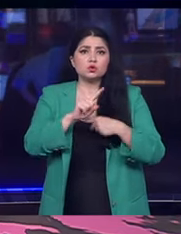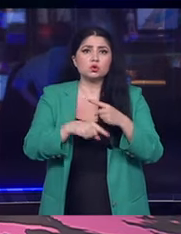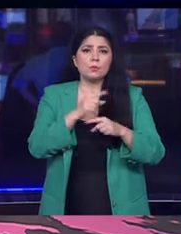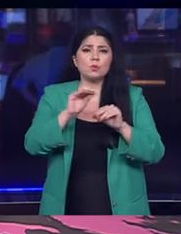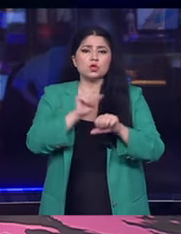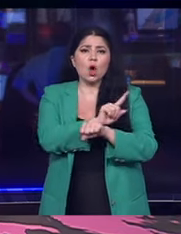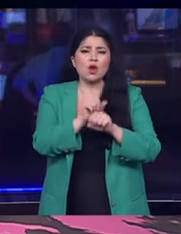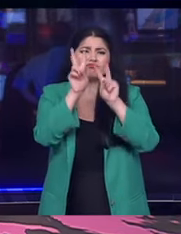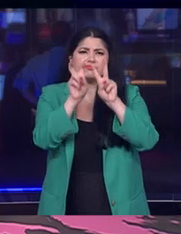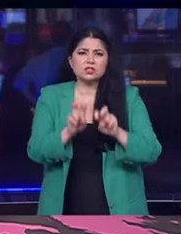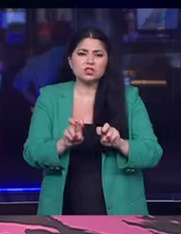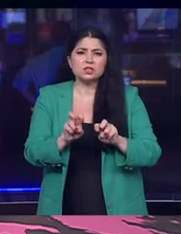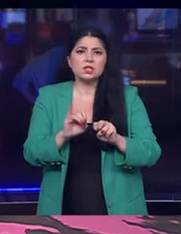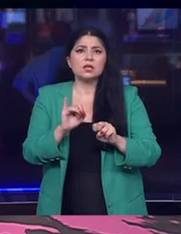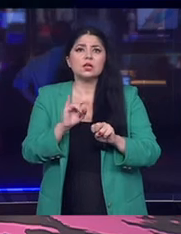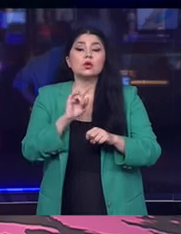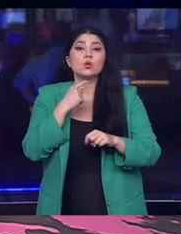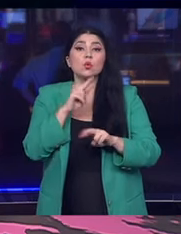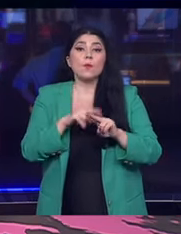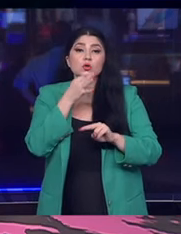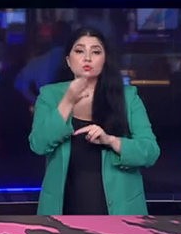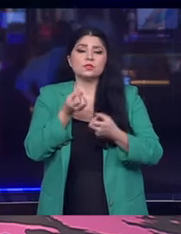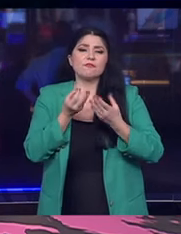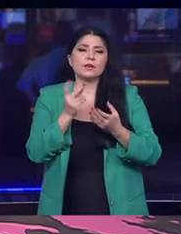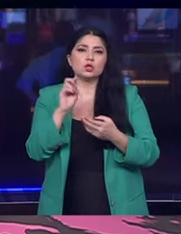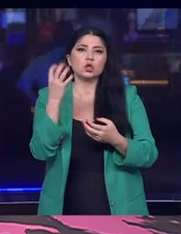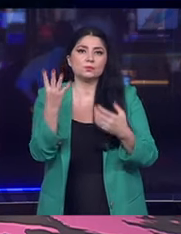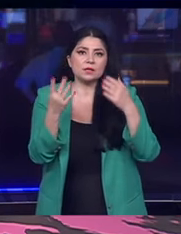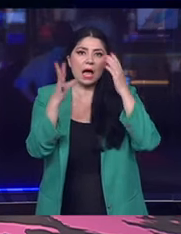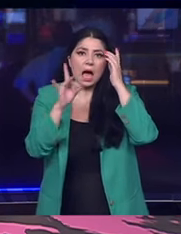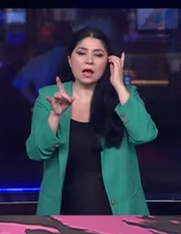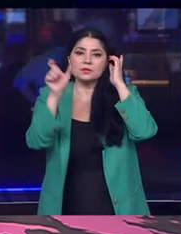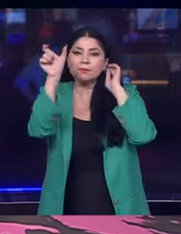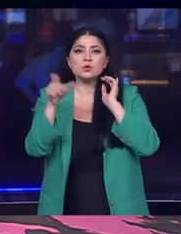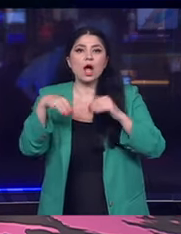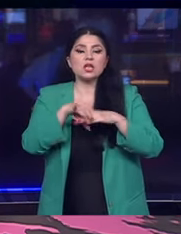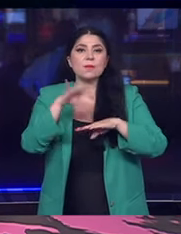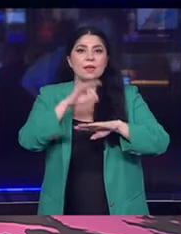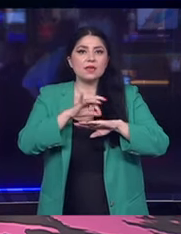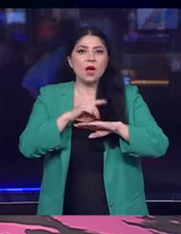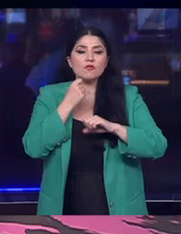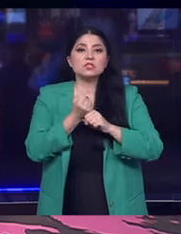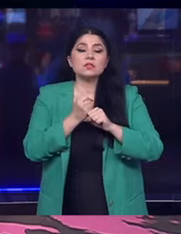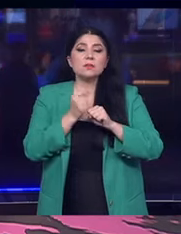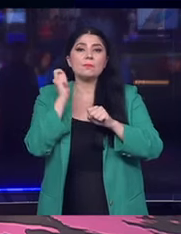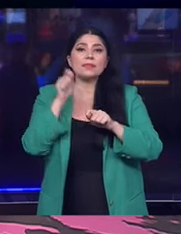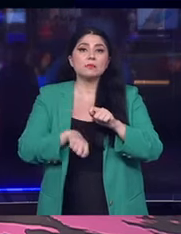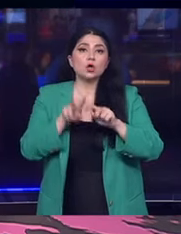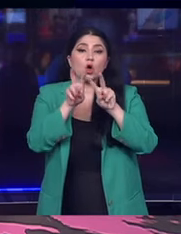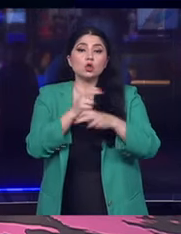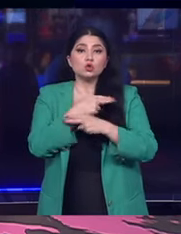după ore în șir de audieri și percheziții, după cum spun surse Digi24. Alte cadre medicale au fost plasate sub control